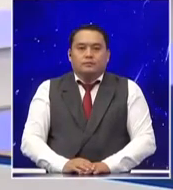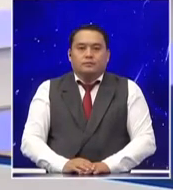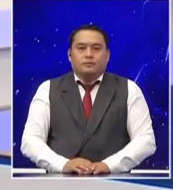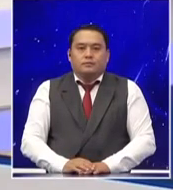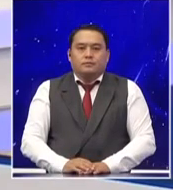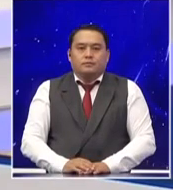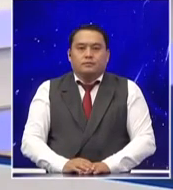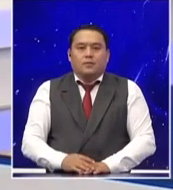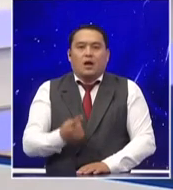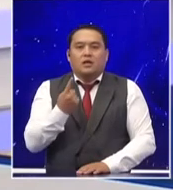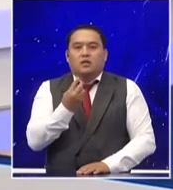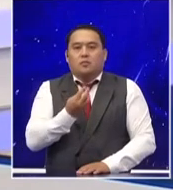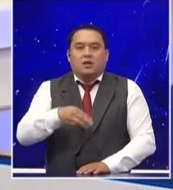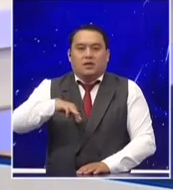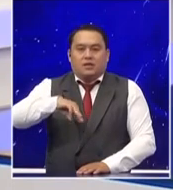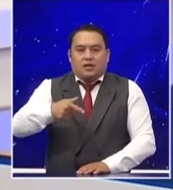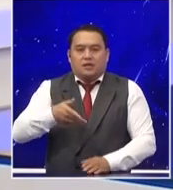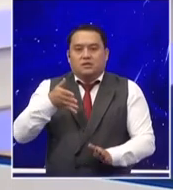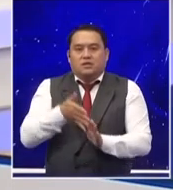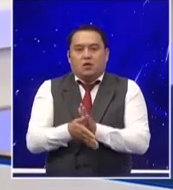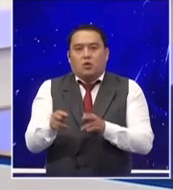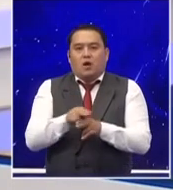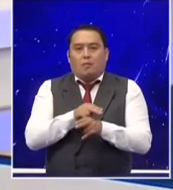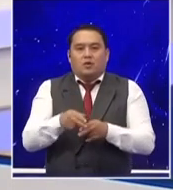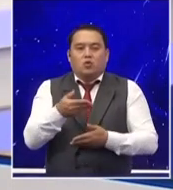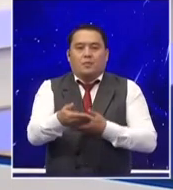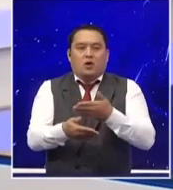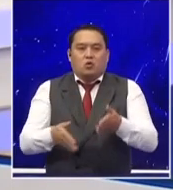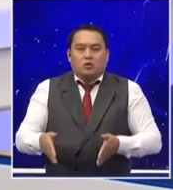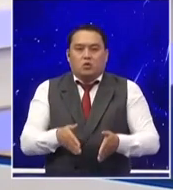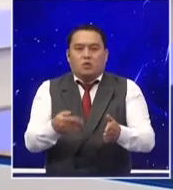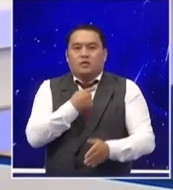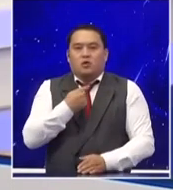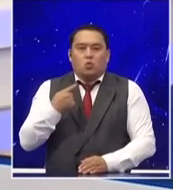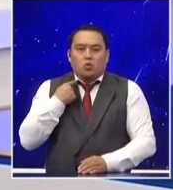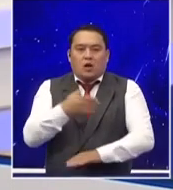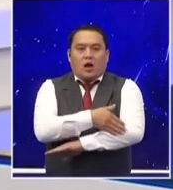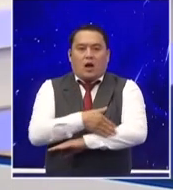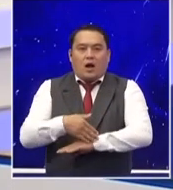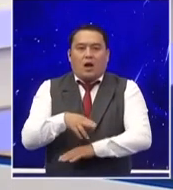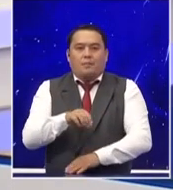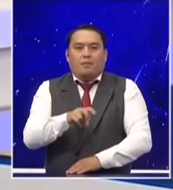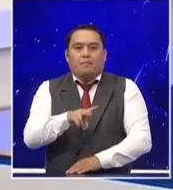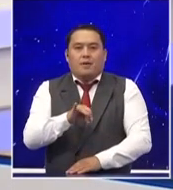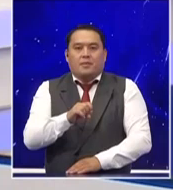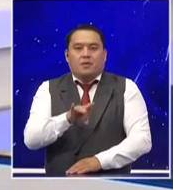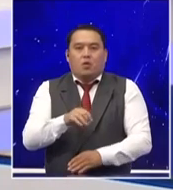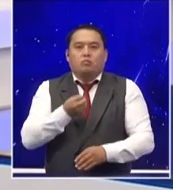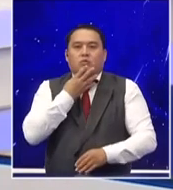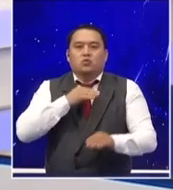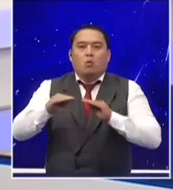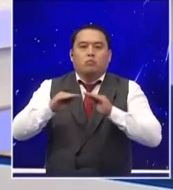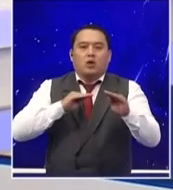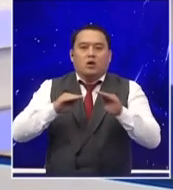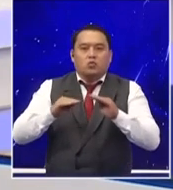свыше 1 миллиарда тенге за тратят на реконструкцию пешеходных дорожек по талды-курганская улица кабанбай батыра благоустройство